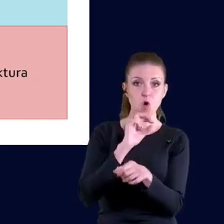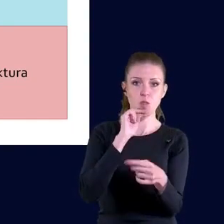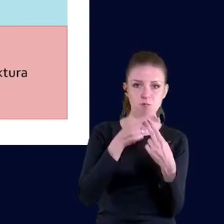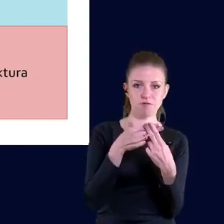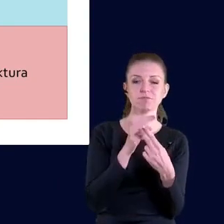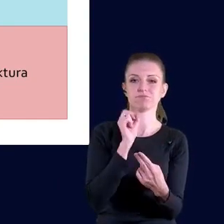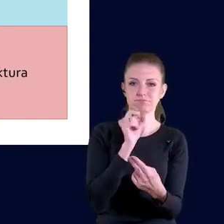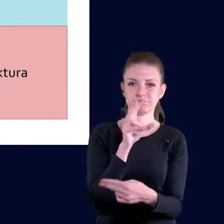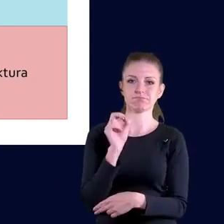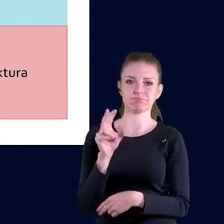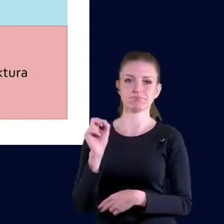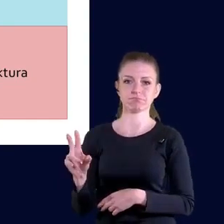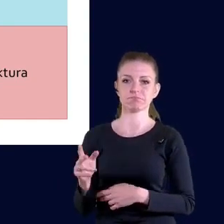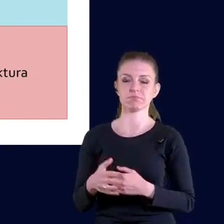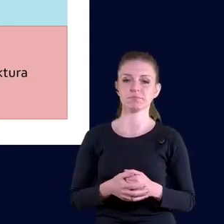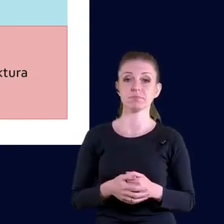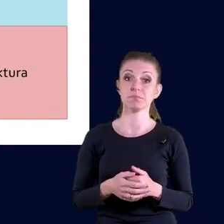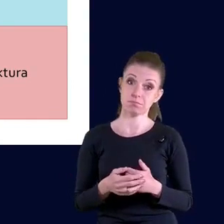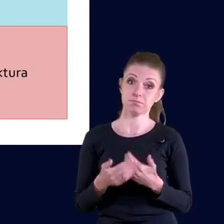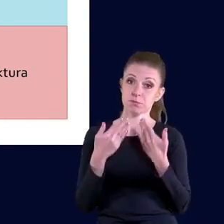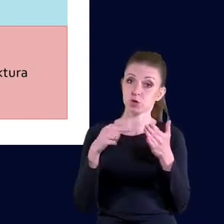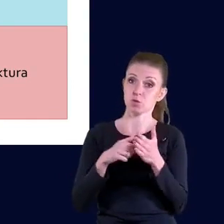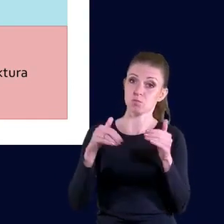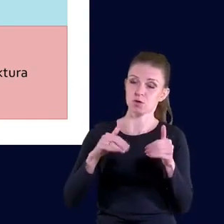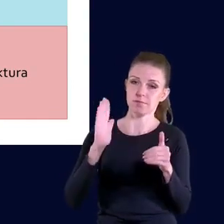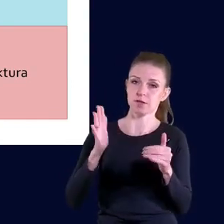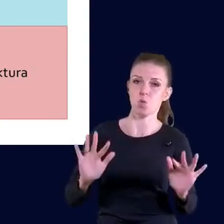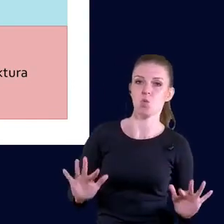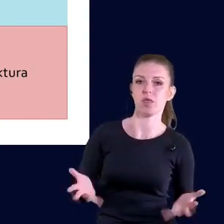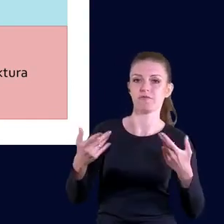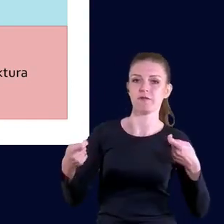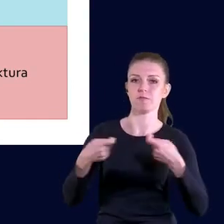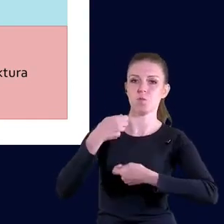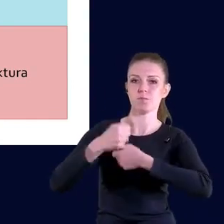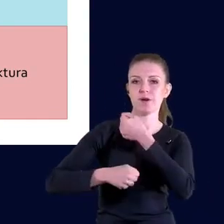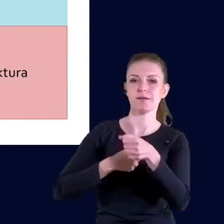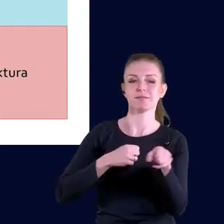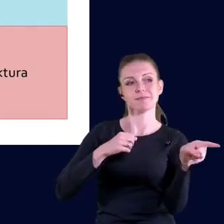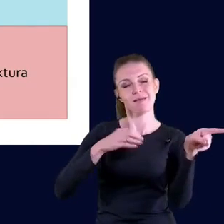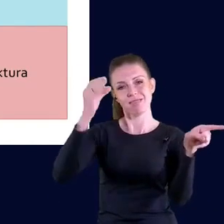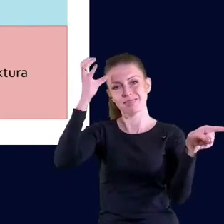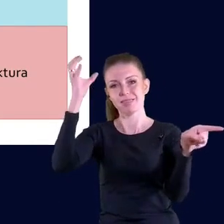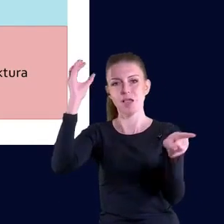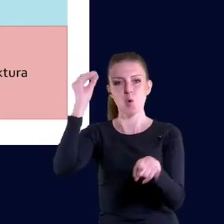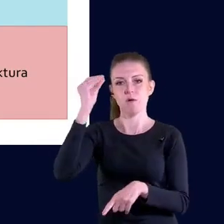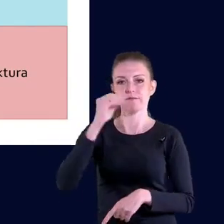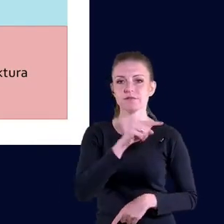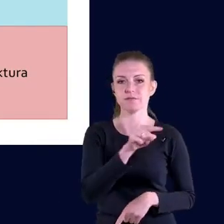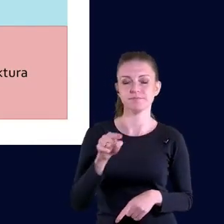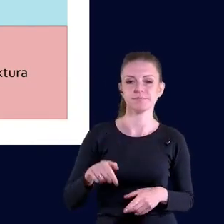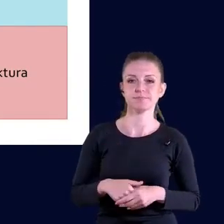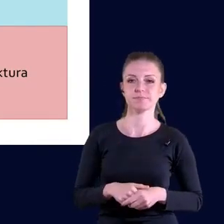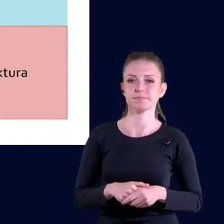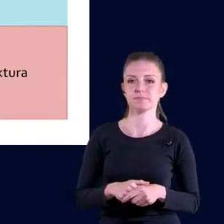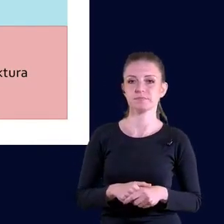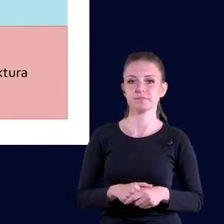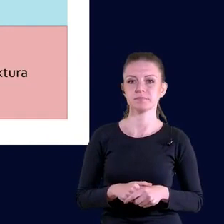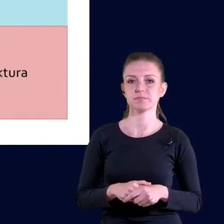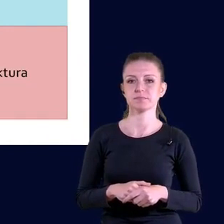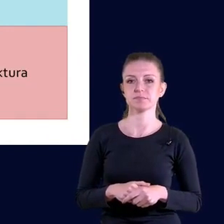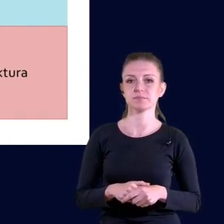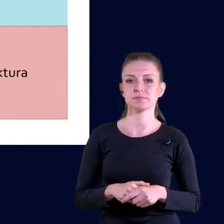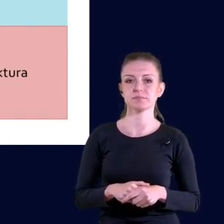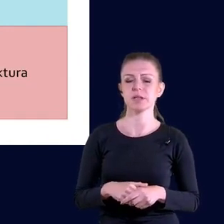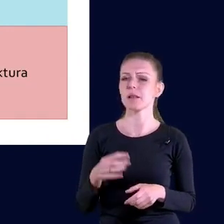podejrzewamy że współpracę międzynarodową naukowców natomiast na pytanie czy